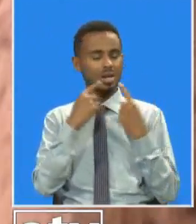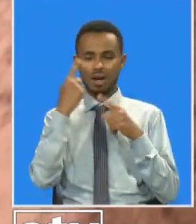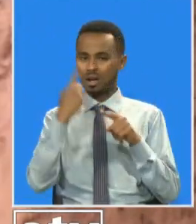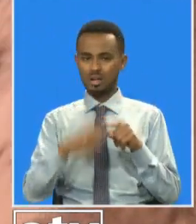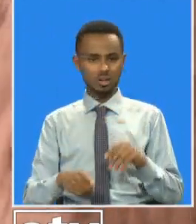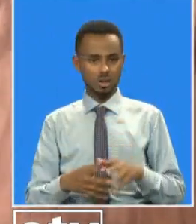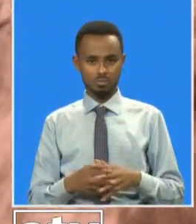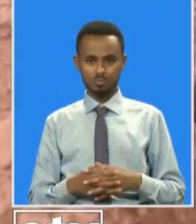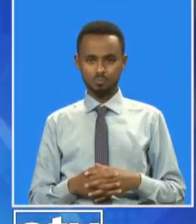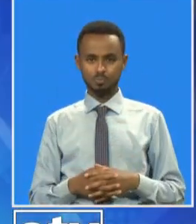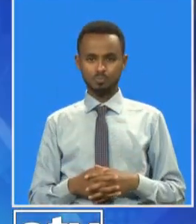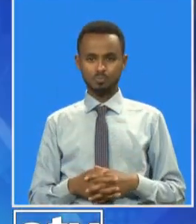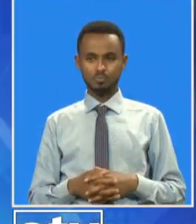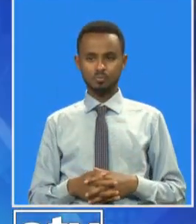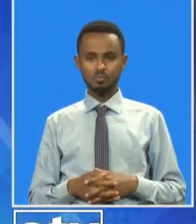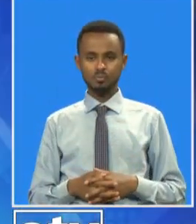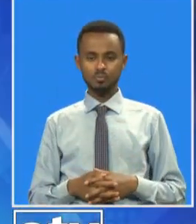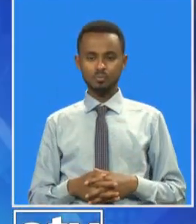አልተቻለም